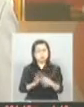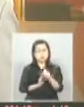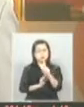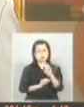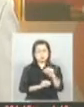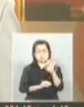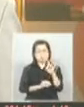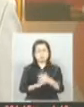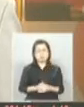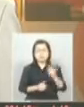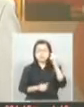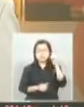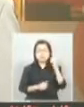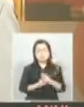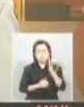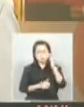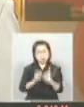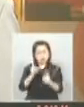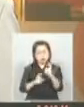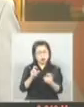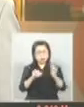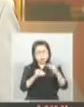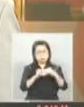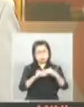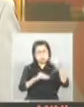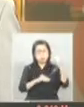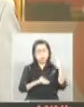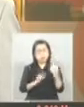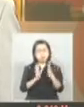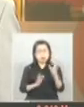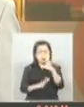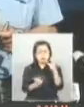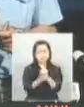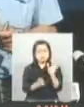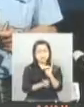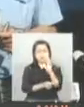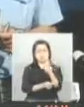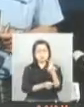แล้วและยังคาดการณ์กันว่าจะเพิ่มสูงขึ้นอีกเพราะว่ายังมีผู้สูญหายอีก200 คน